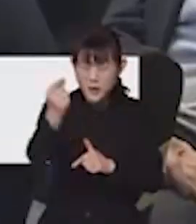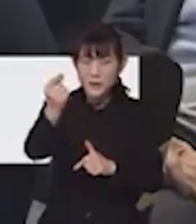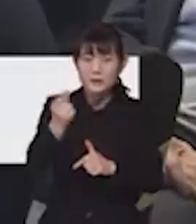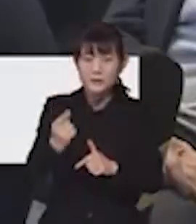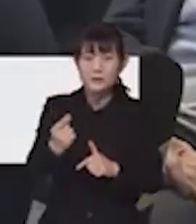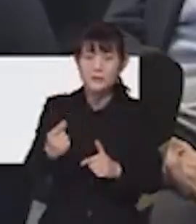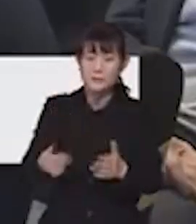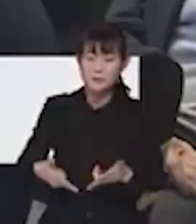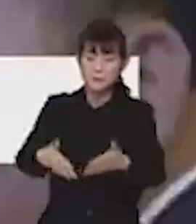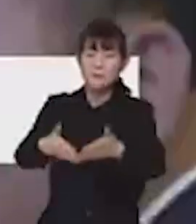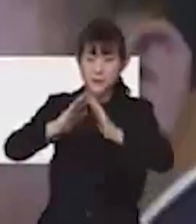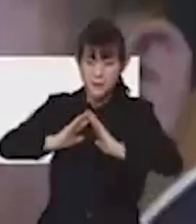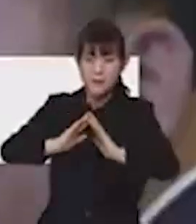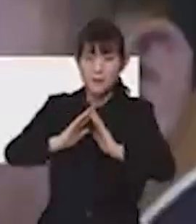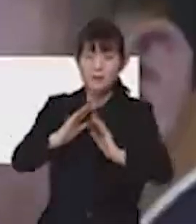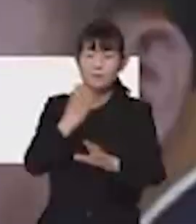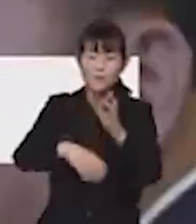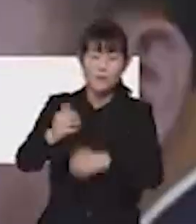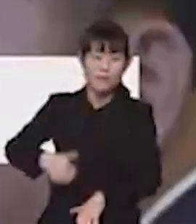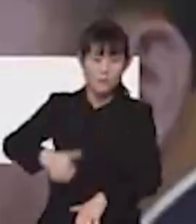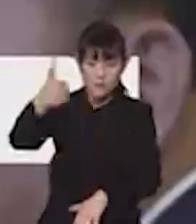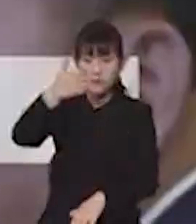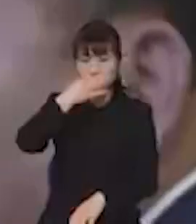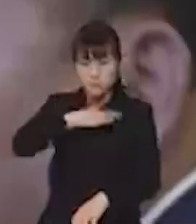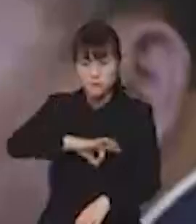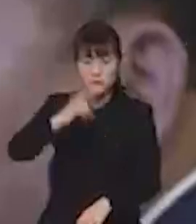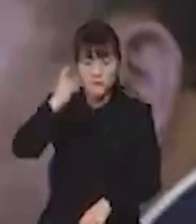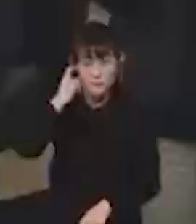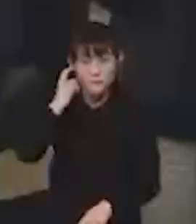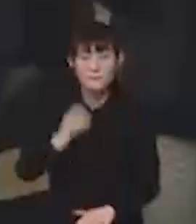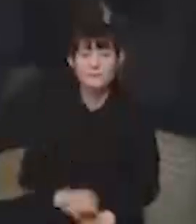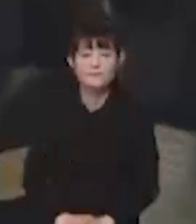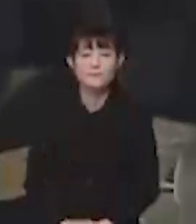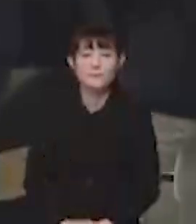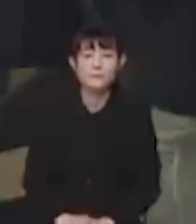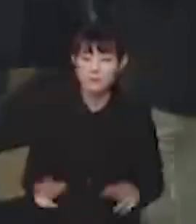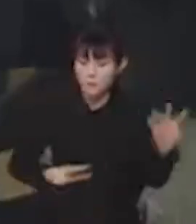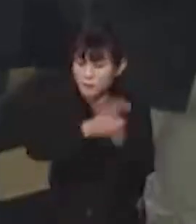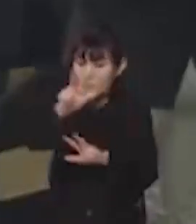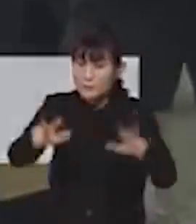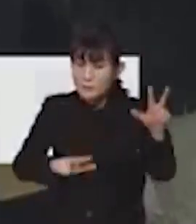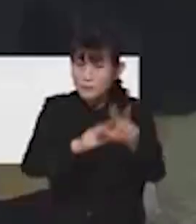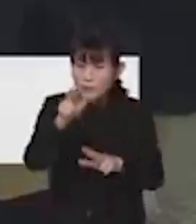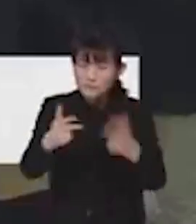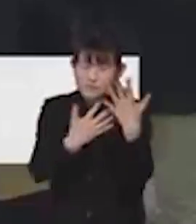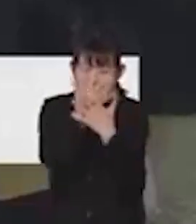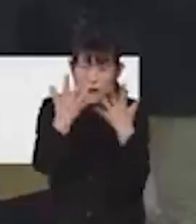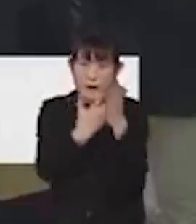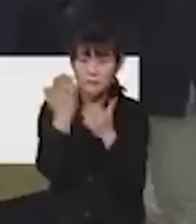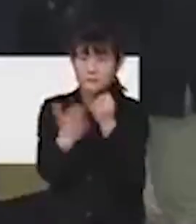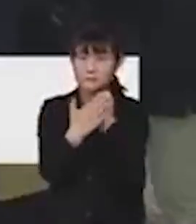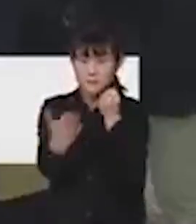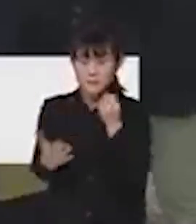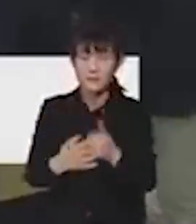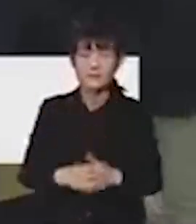해상풍력 발전단지를 건설하는 게 이익이라는 판단에서입니다. 해상풍력 불확실성으로 인해